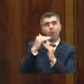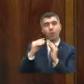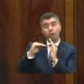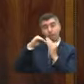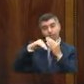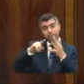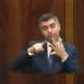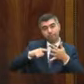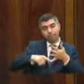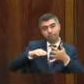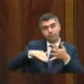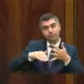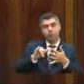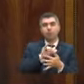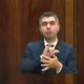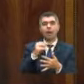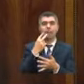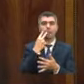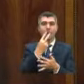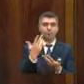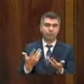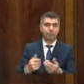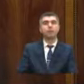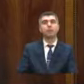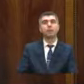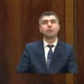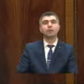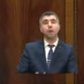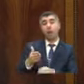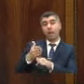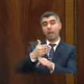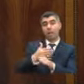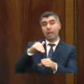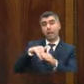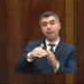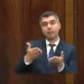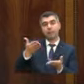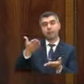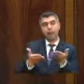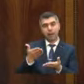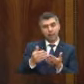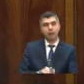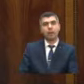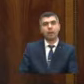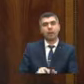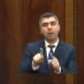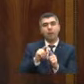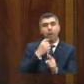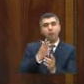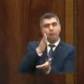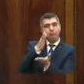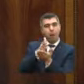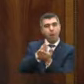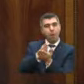منشغلا بطابقه السفلي. لقد سبق لحزب الاستقلال ومن منطق وطني صادق